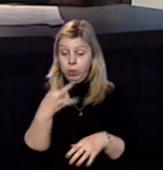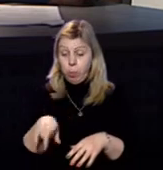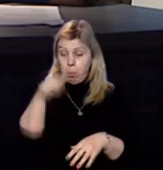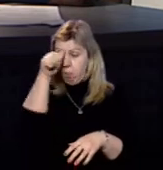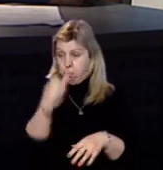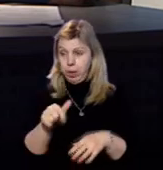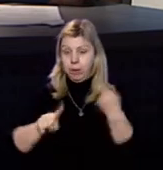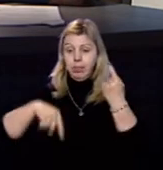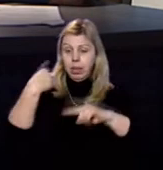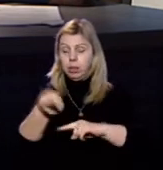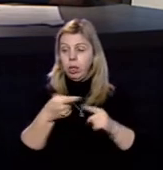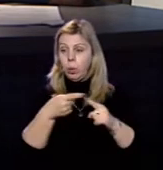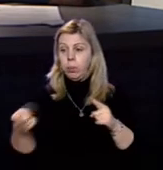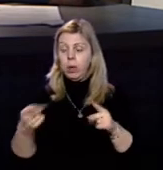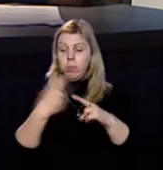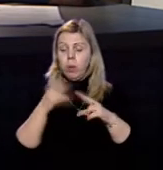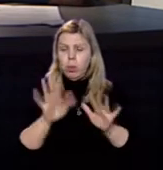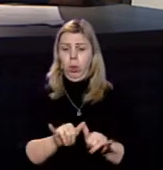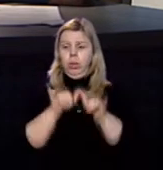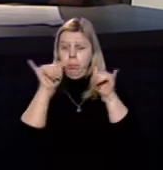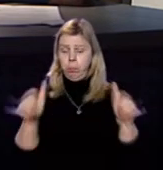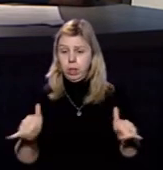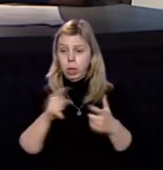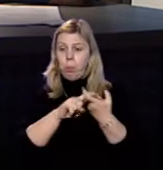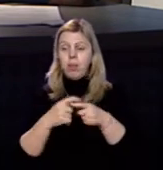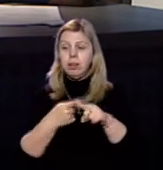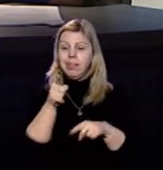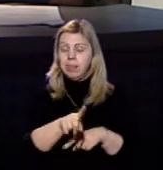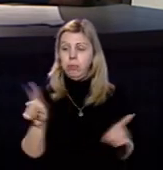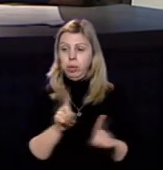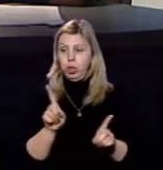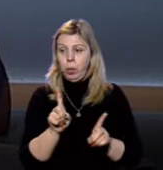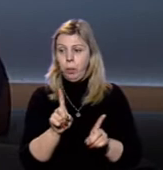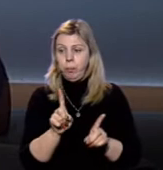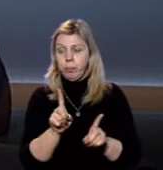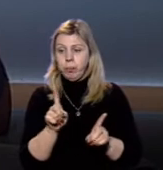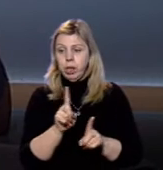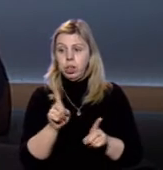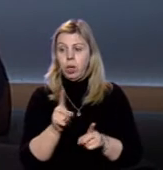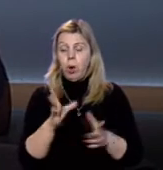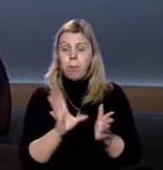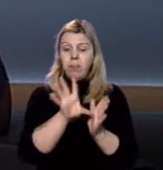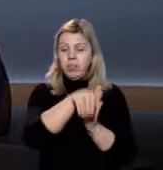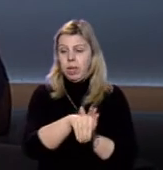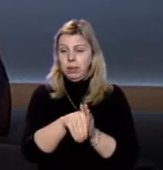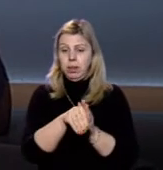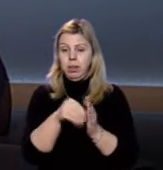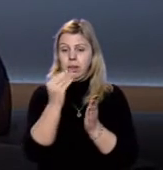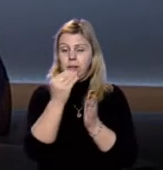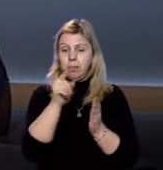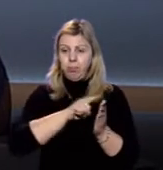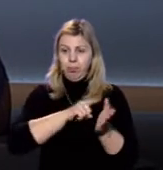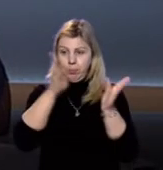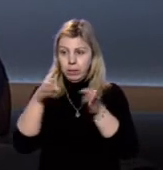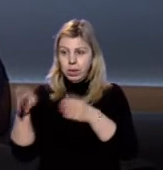місяці і в наступний період кількість пільговиків буде збільшуватися. Це пов'язано з тим, що при внесенні даних